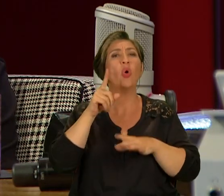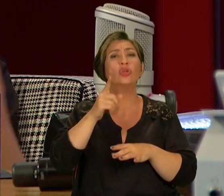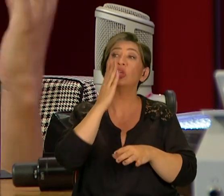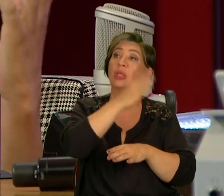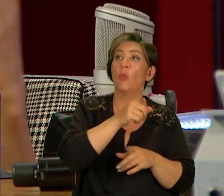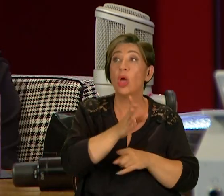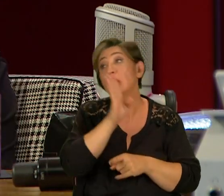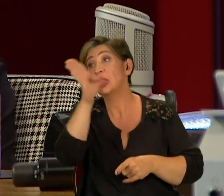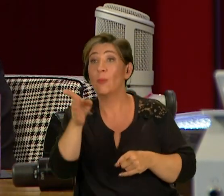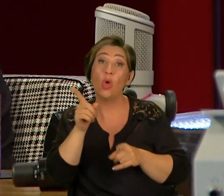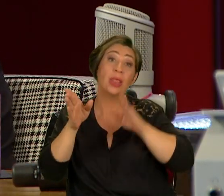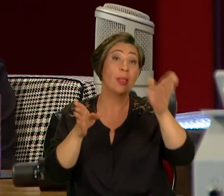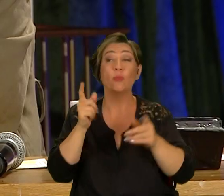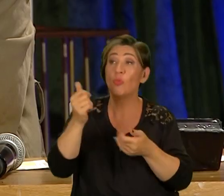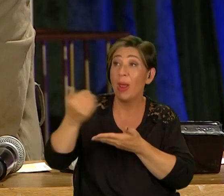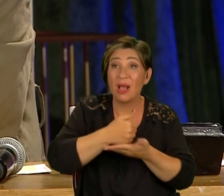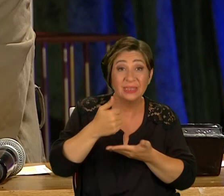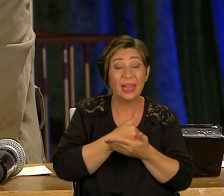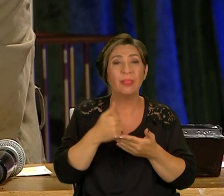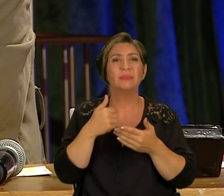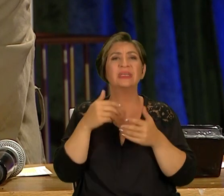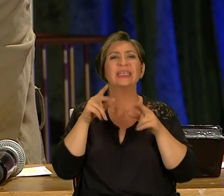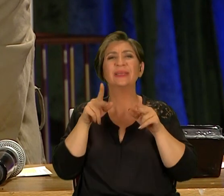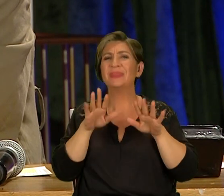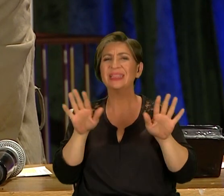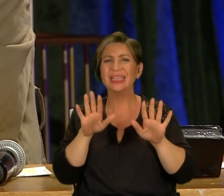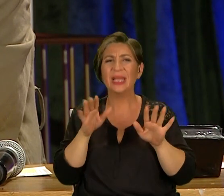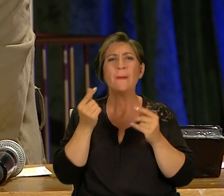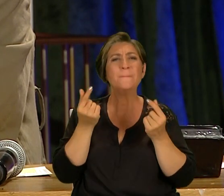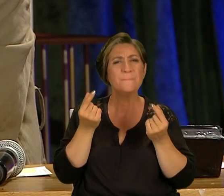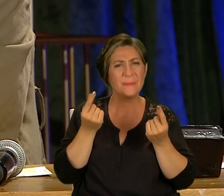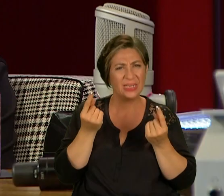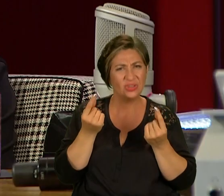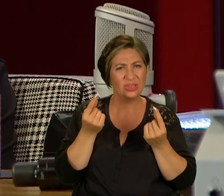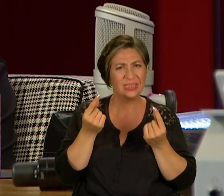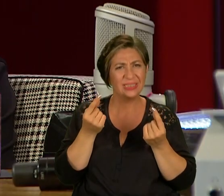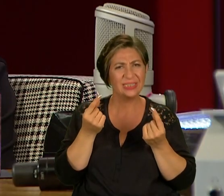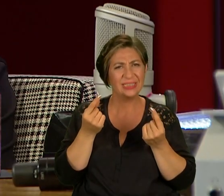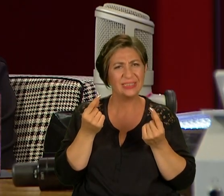da çıkalım, biz şuraya da gidelim, çok para kazanalım vesaire değil. Birazcık aslında